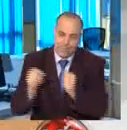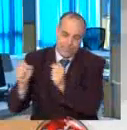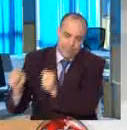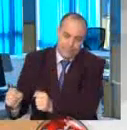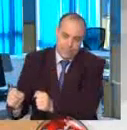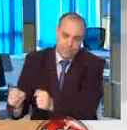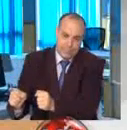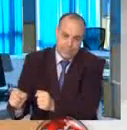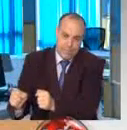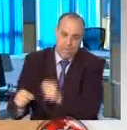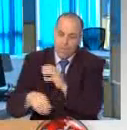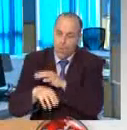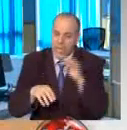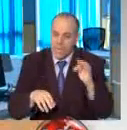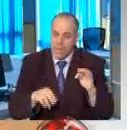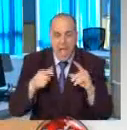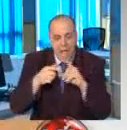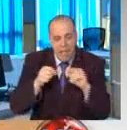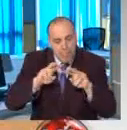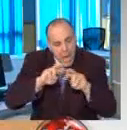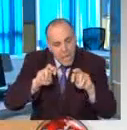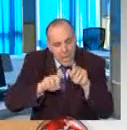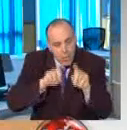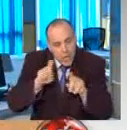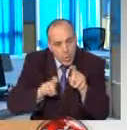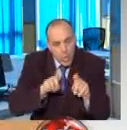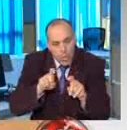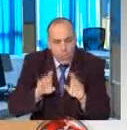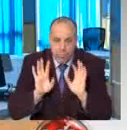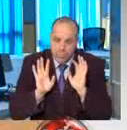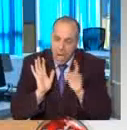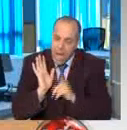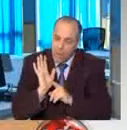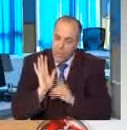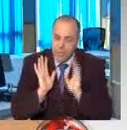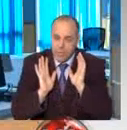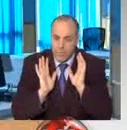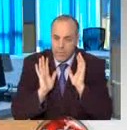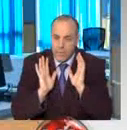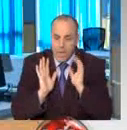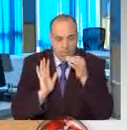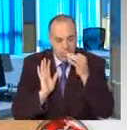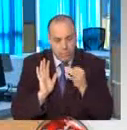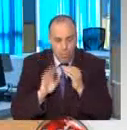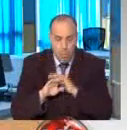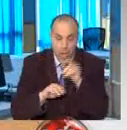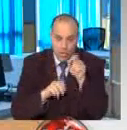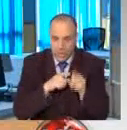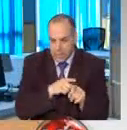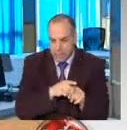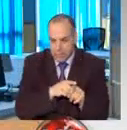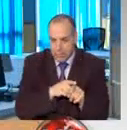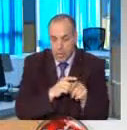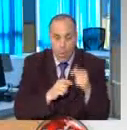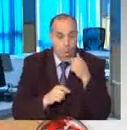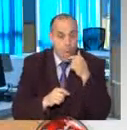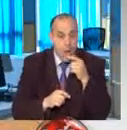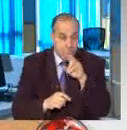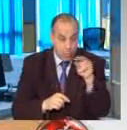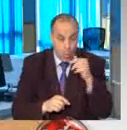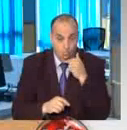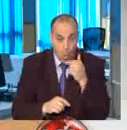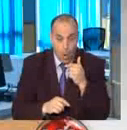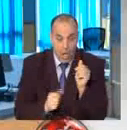الوطني بالذهيبة لمزيد التحري معه واتخاذ الإجراءات القانونية اللازمة في شأنه. وأشار المصدر إلى